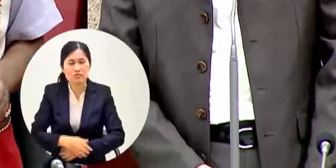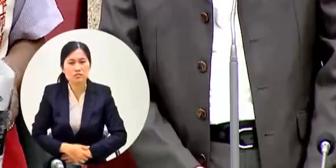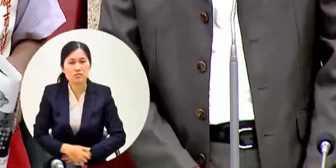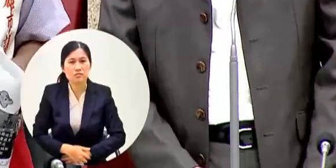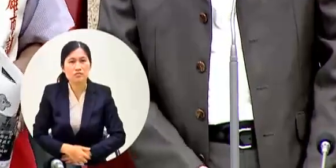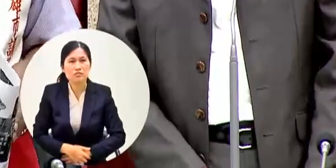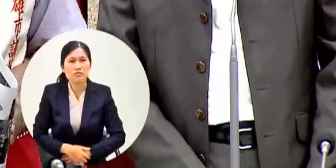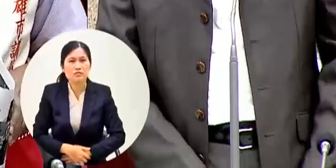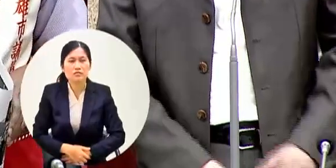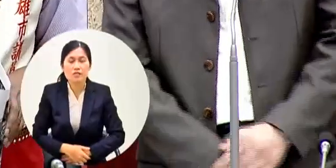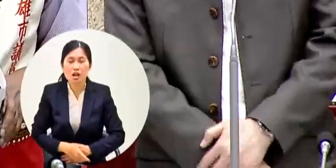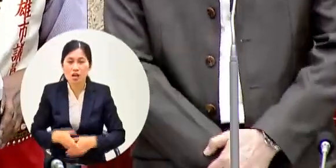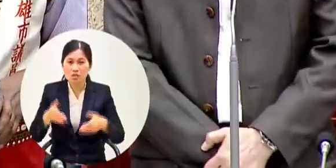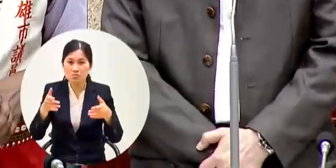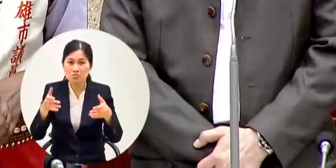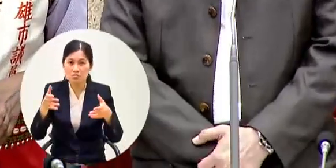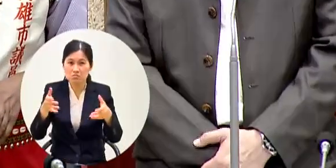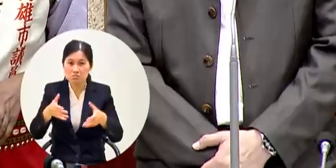第二点，